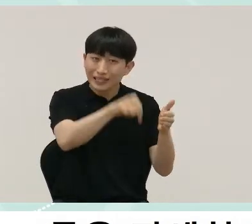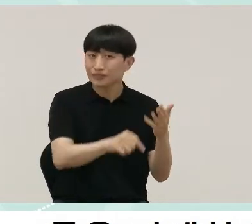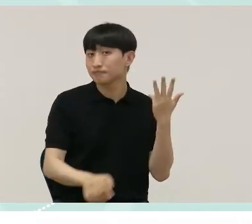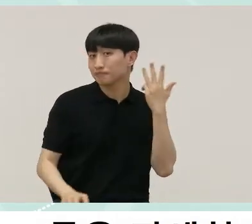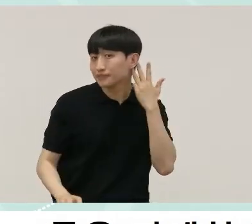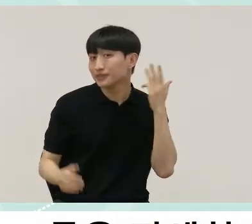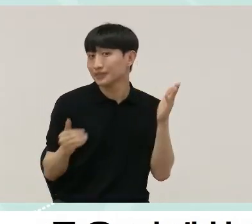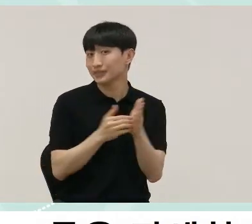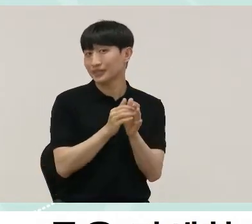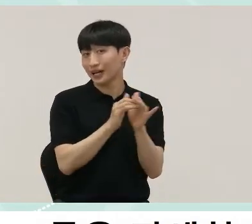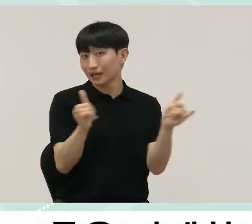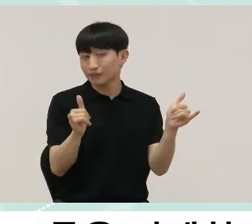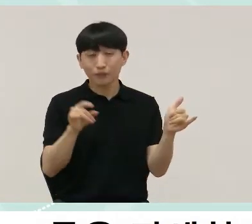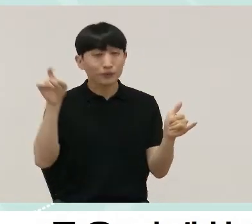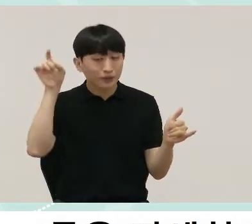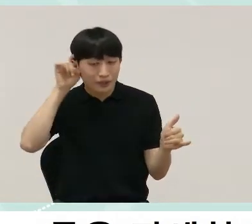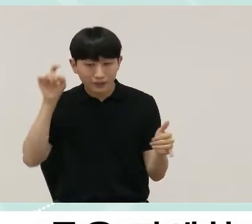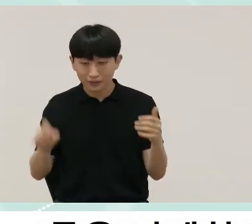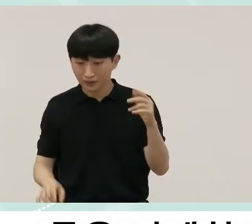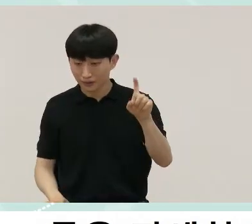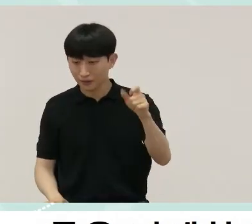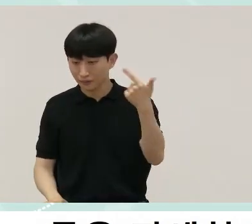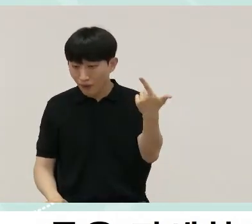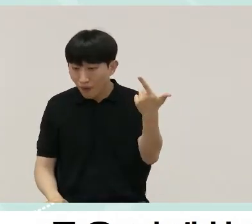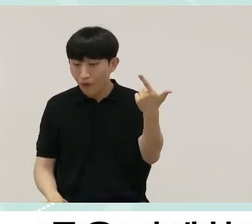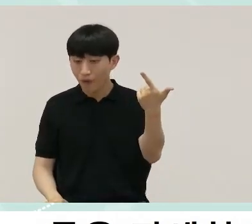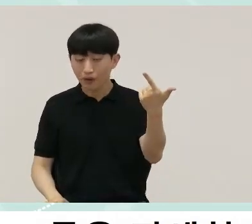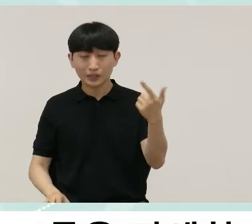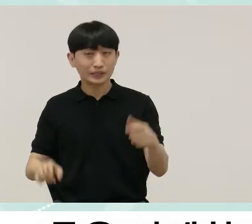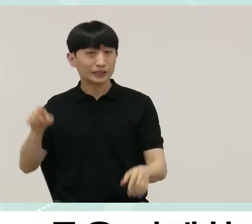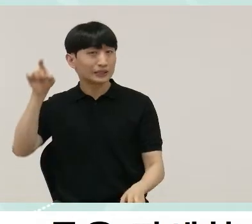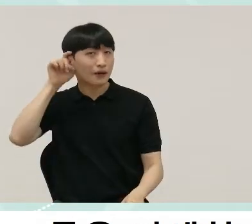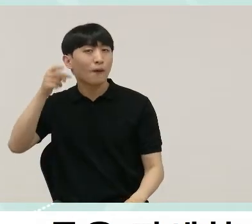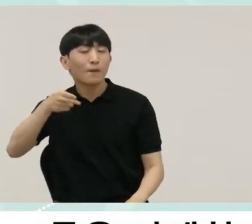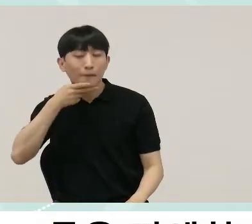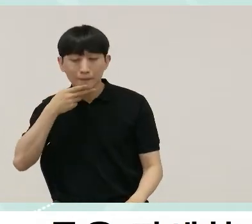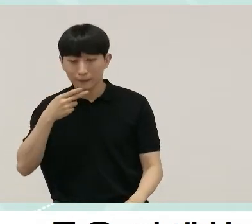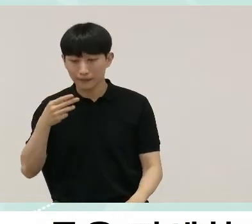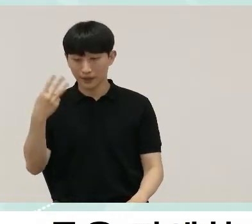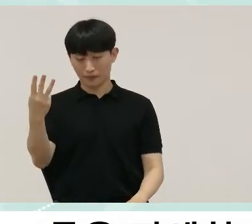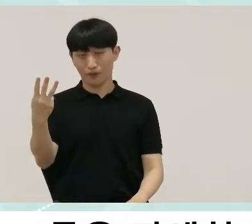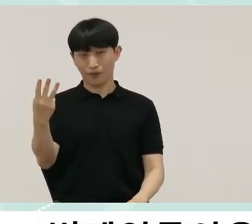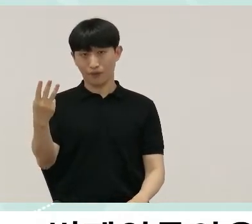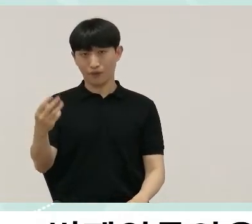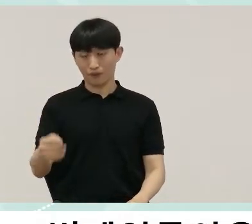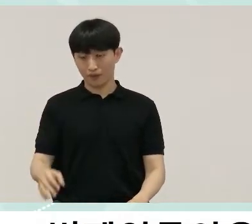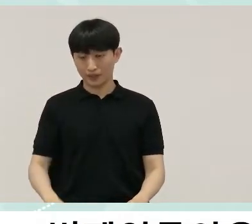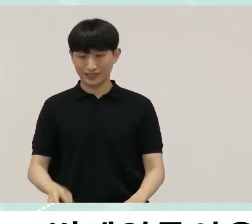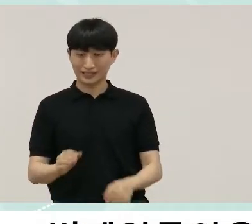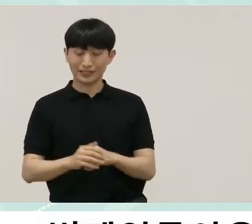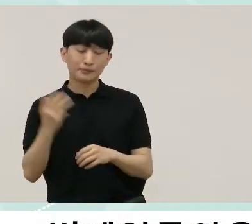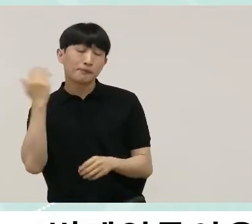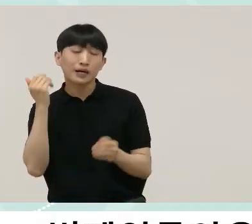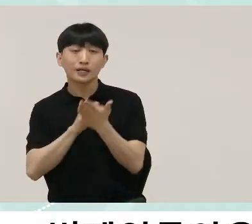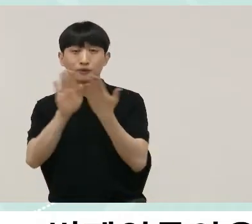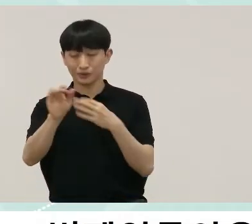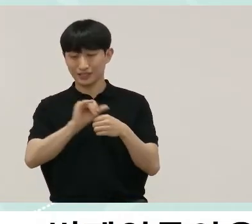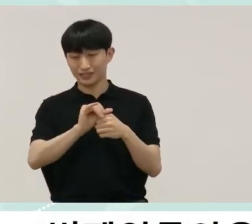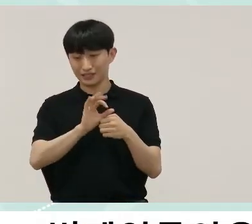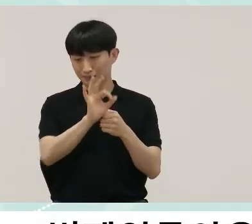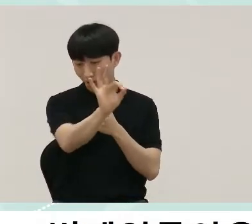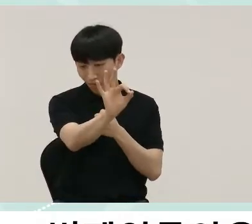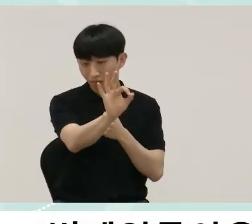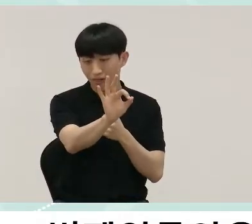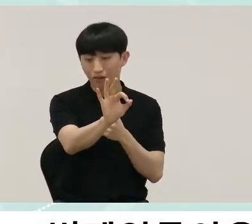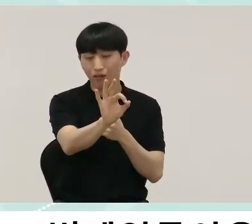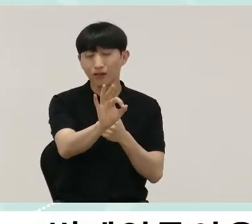16명은 보청기를 착용했고 3명은 미착용했습니다. 10년 이상 된 경우에는 보청기를 착용한 환자들이 더 적습니다.